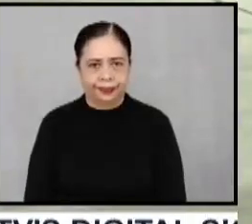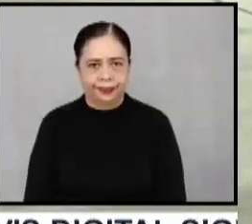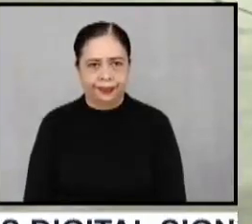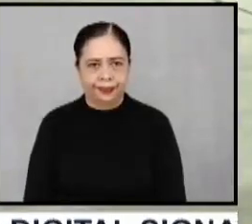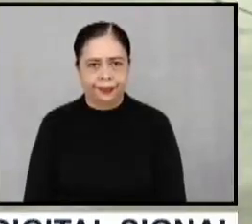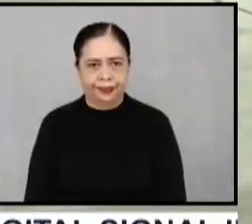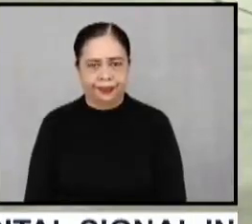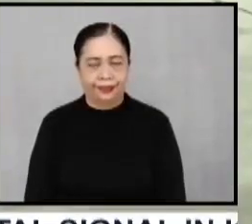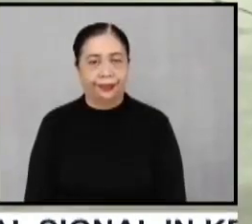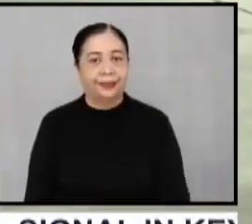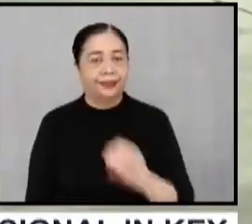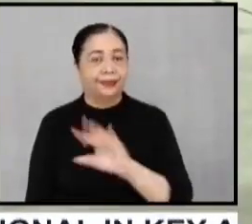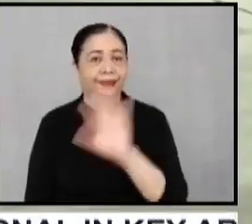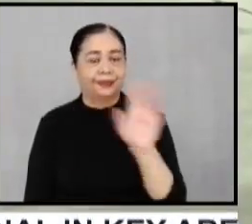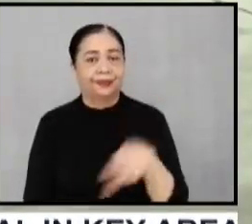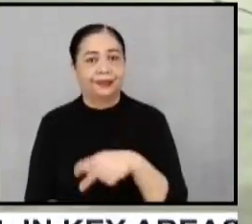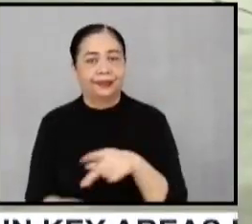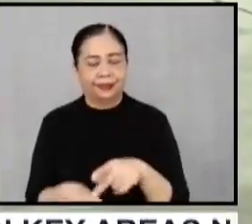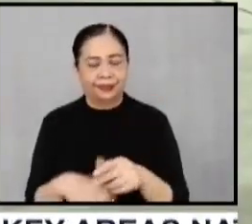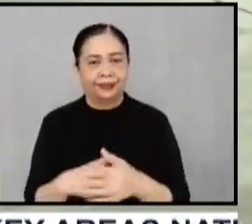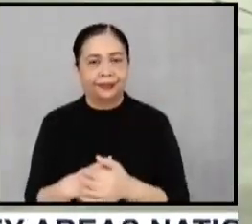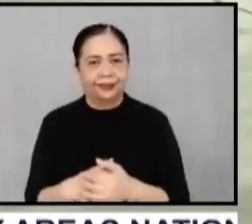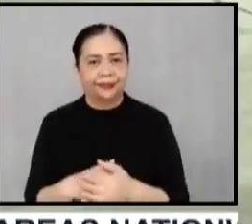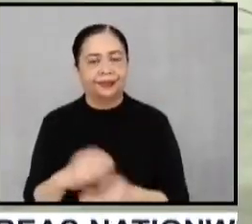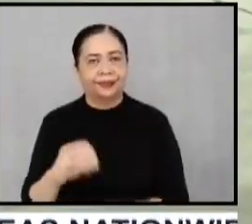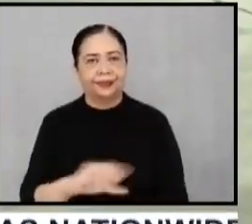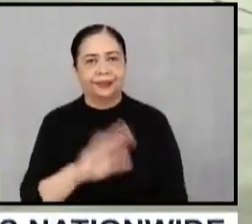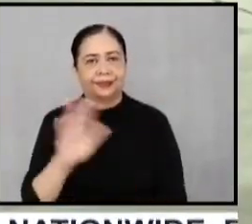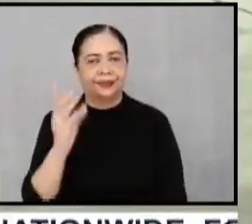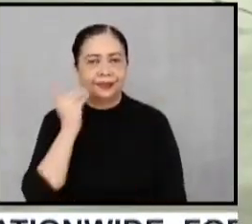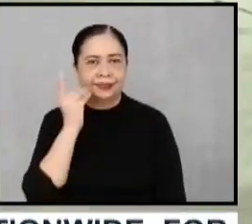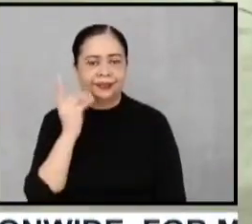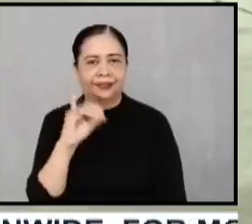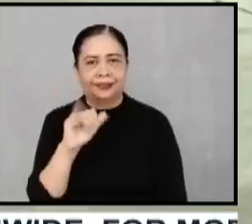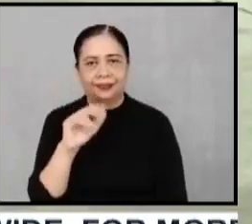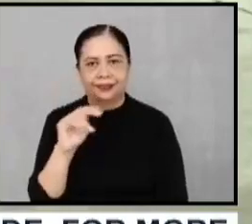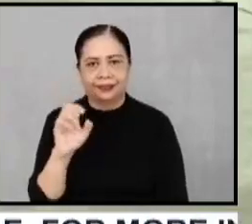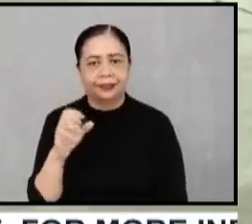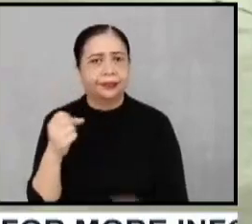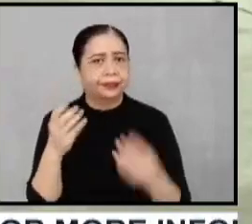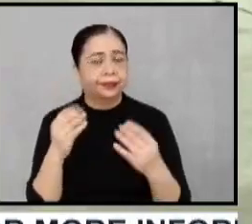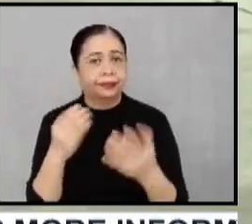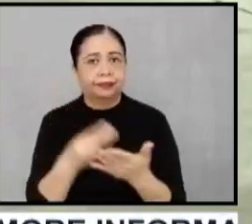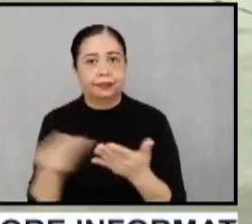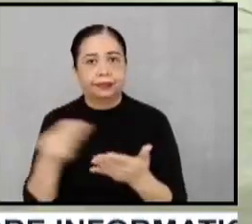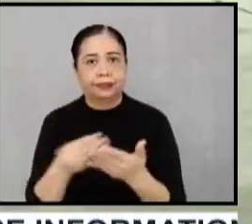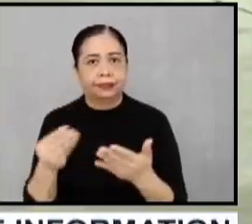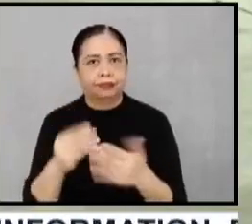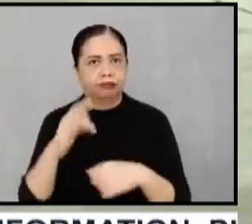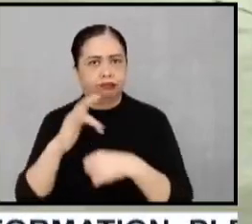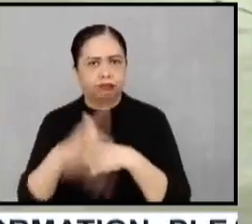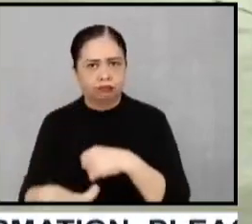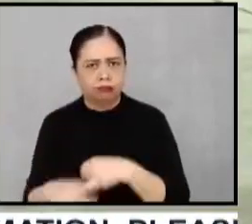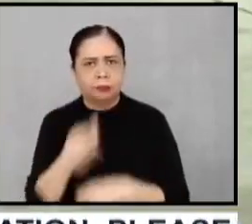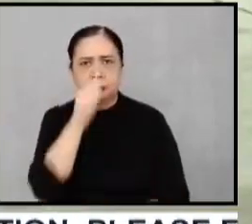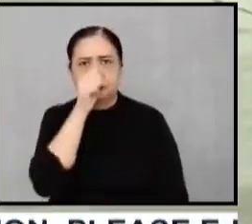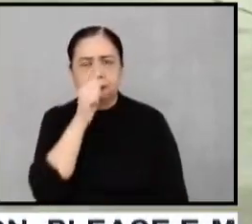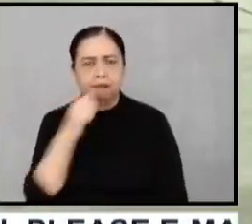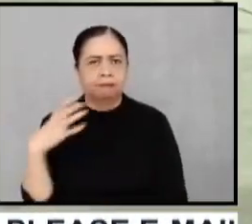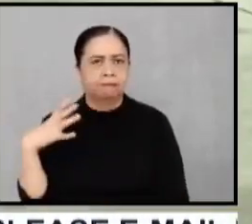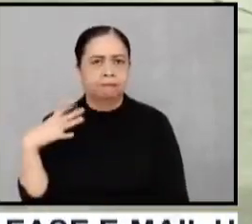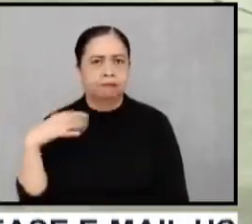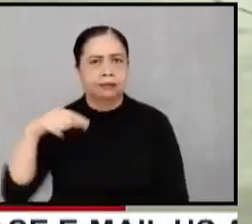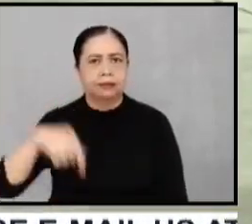Rise and shine, Pilipinas. Rise and shine, Diane. Marami sa mga mamimili ang maaga at matiyagang naghintay dito sa